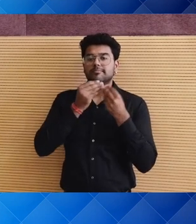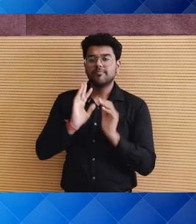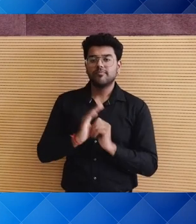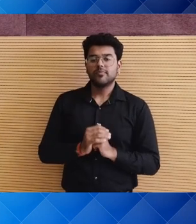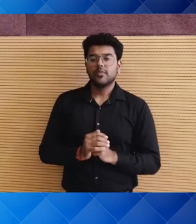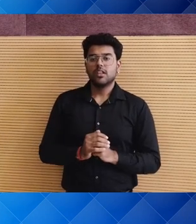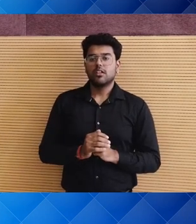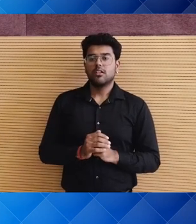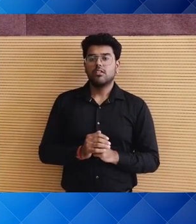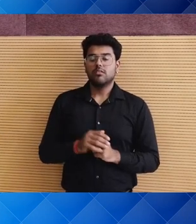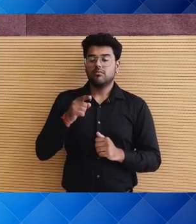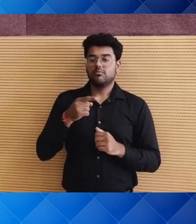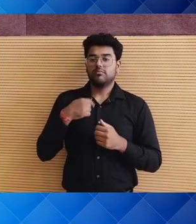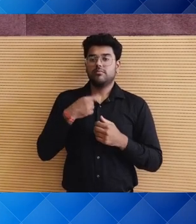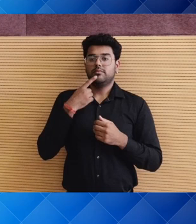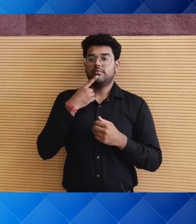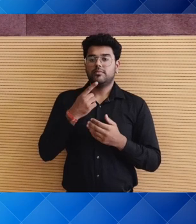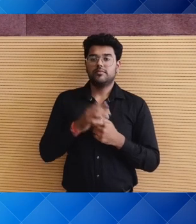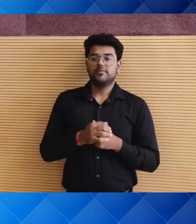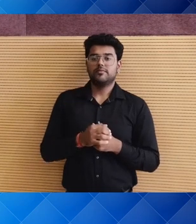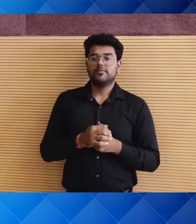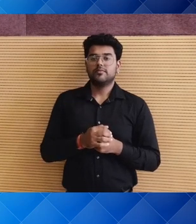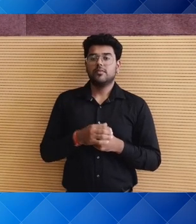उन सभी को मैं व्यवस्था की